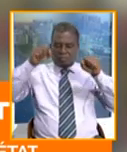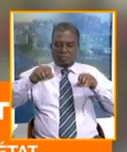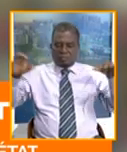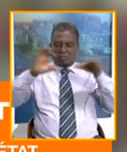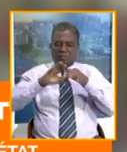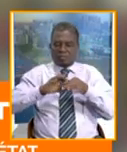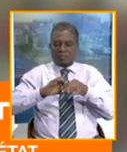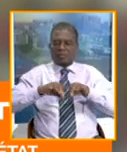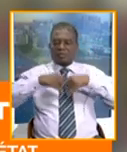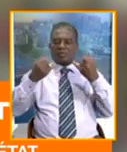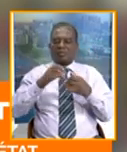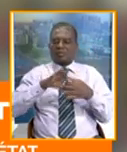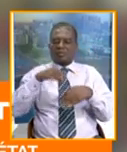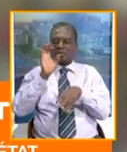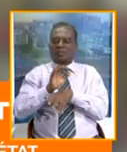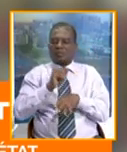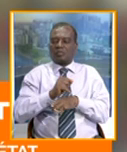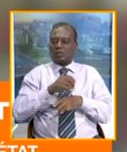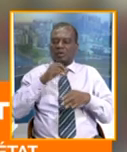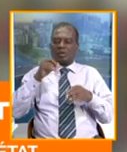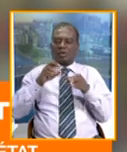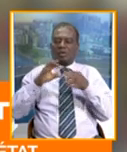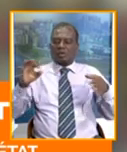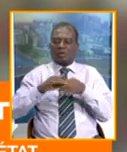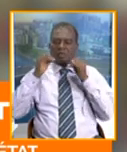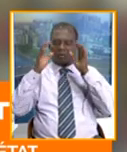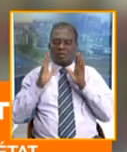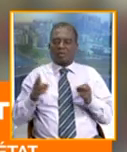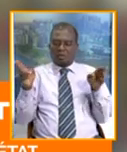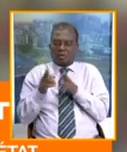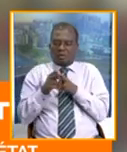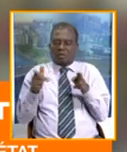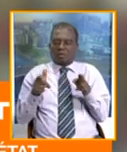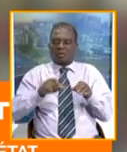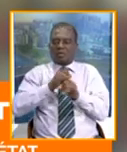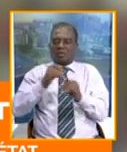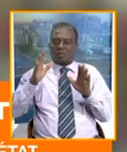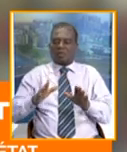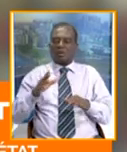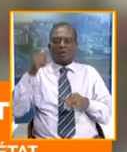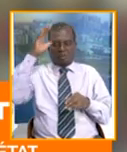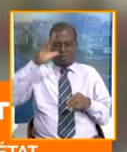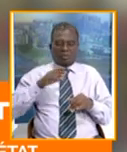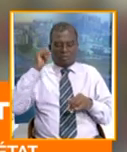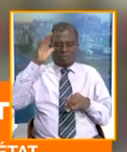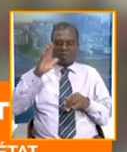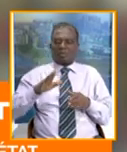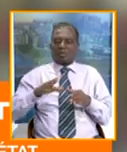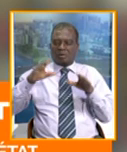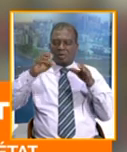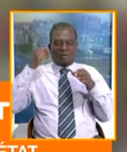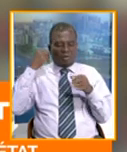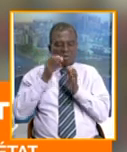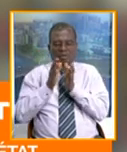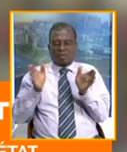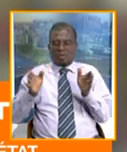Confédération générale des entreprises de Côte d'Ivoire et de la Fédération ivoirienne des petites et moyennes entreprises, Messieurs les présidents et secrétaires généraux des